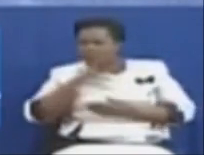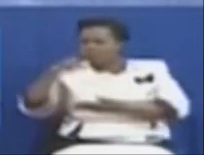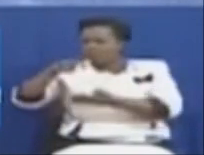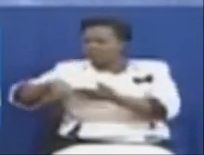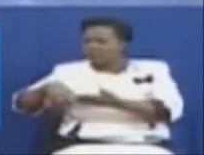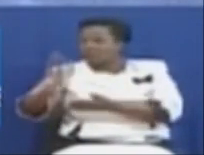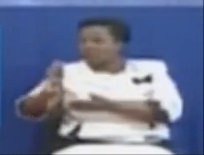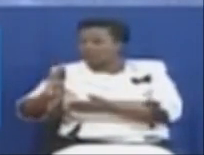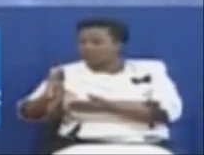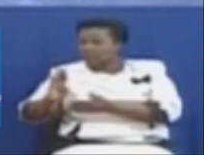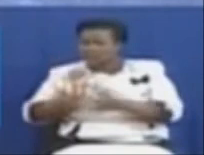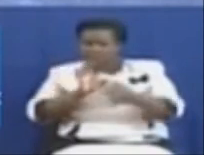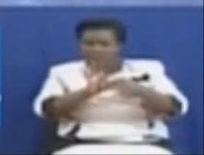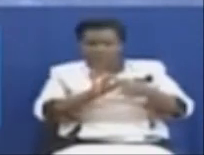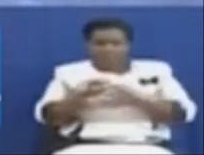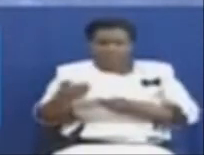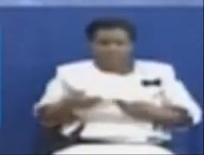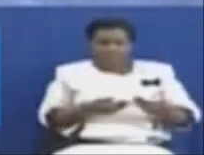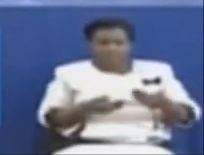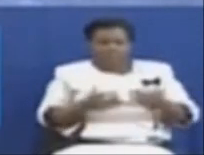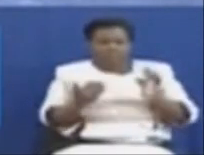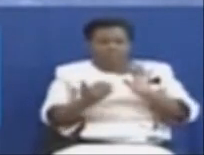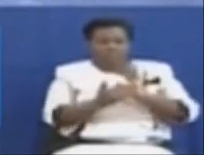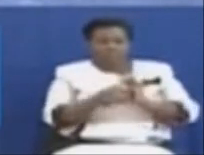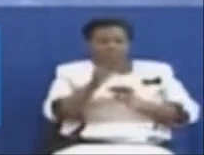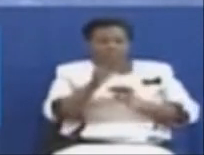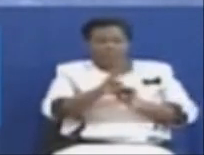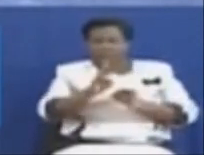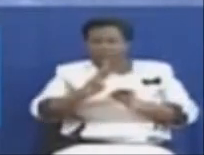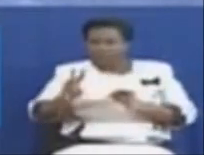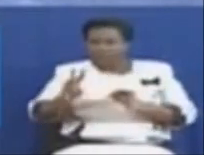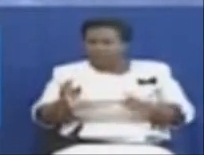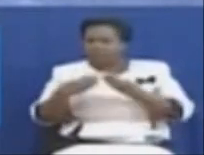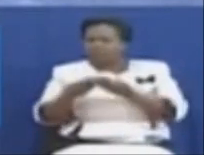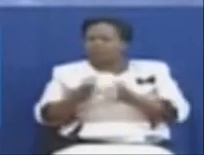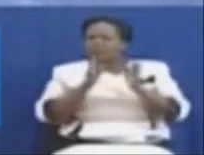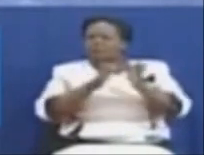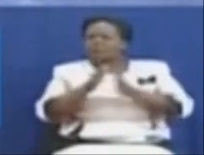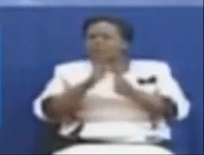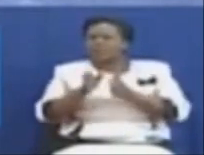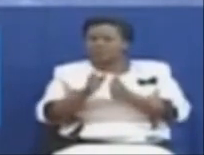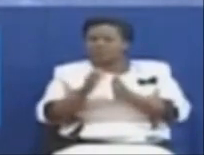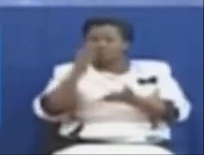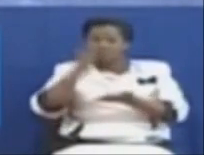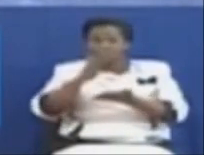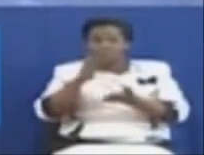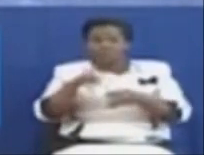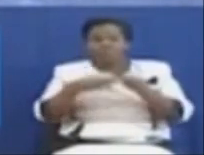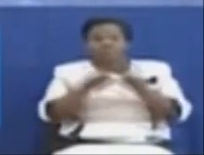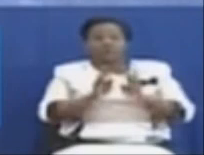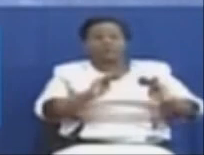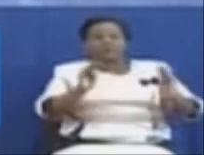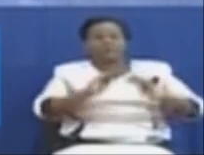kinyume na utaratibu, tupe taarifa tuweze kuchukua hatua kwa mwanasheria huo wakati wote kuanzia sasa. Asante.